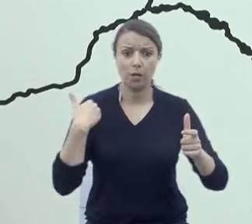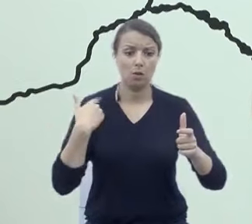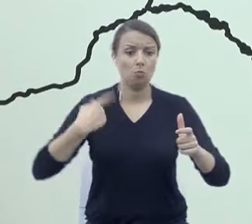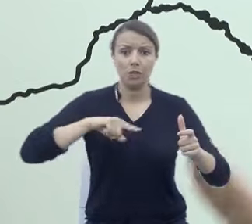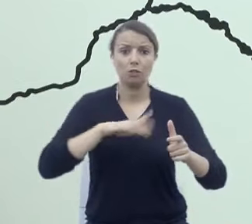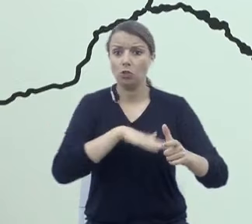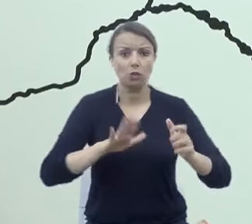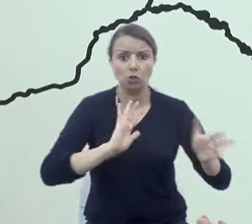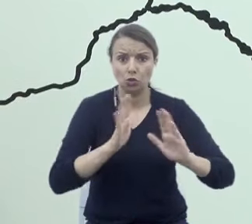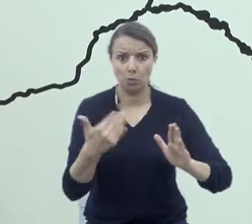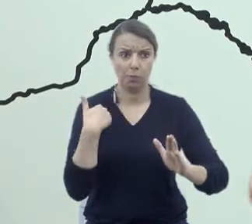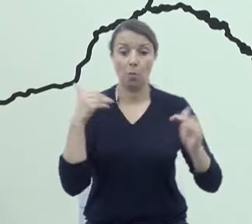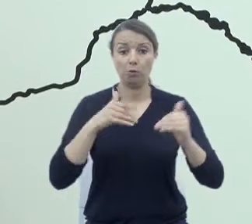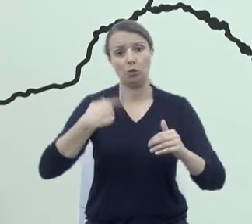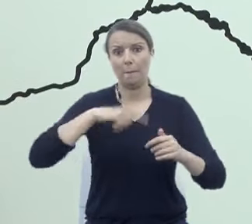przyjeżdżał, przyjechano,